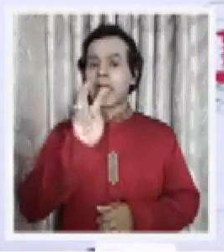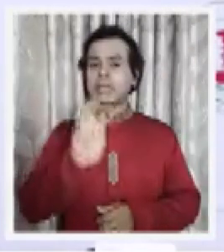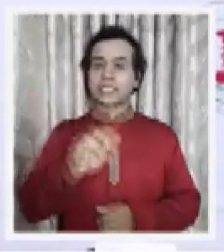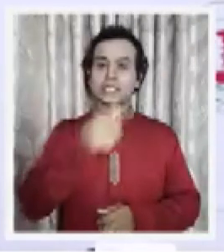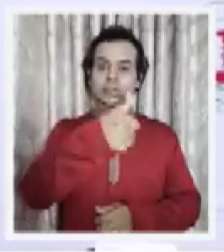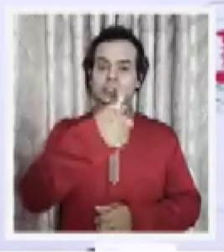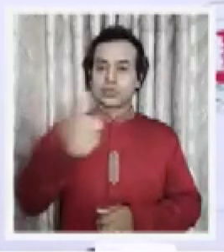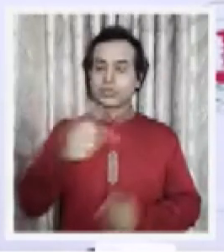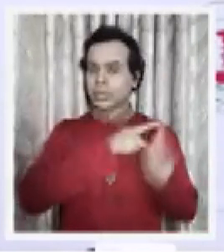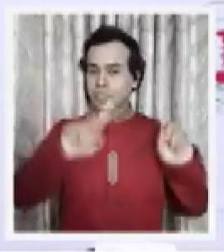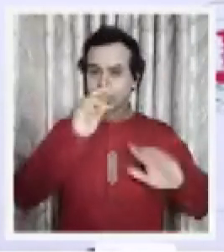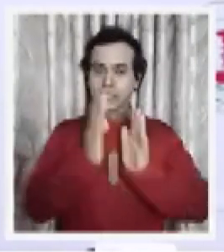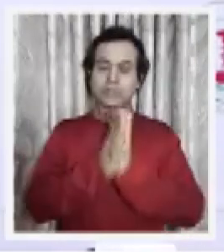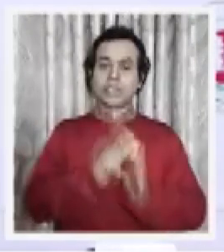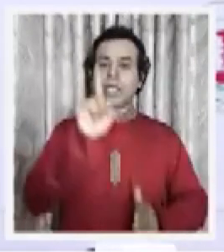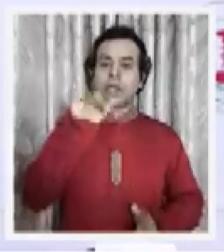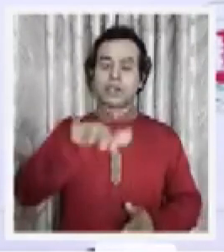1,066 জন। এ পর্যন্ত সুস্থ